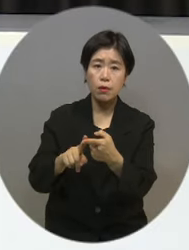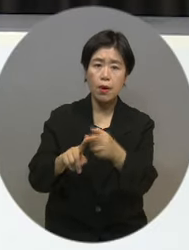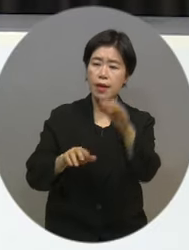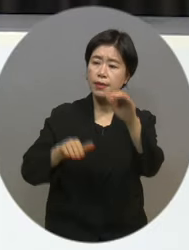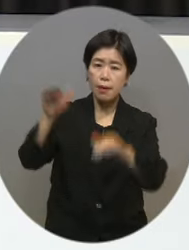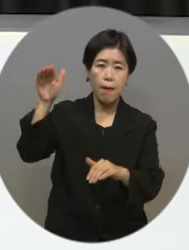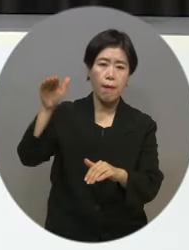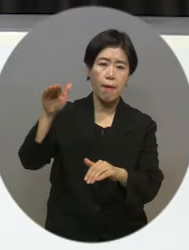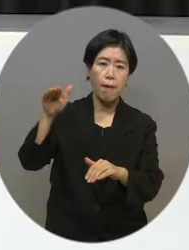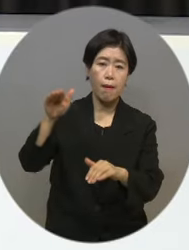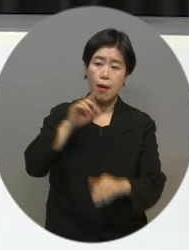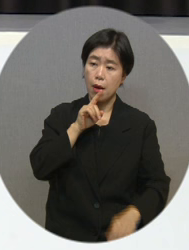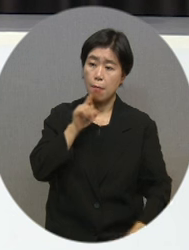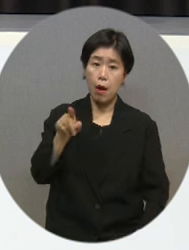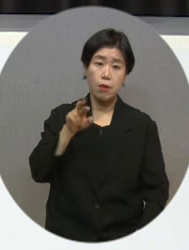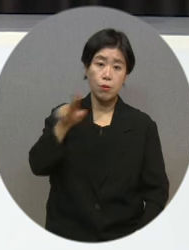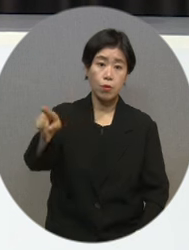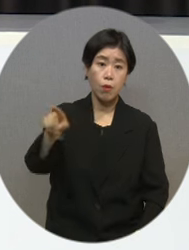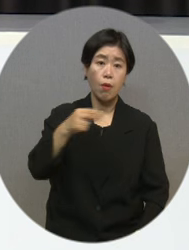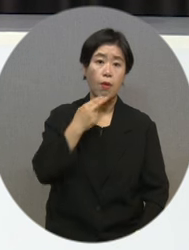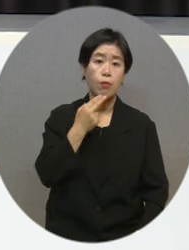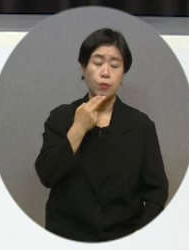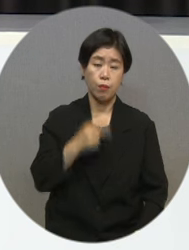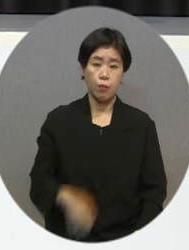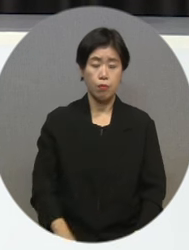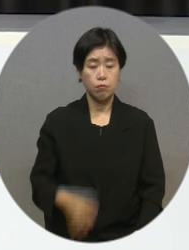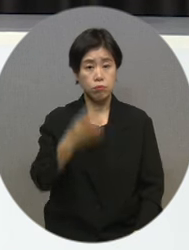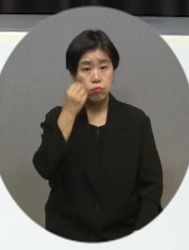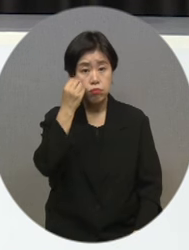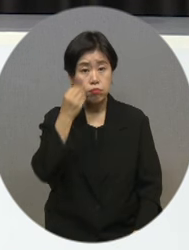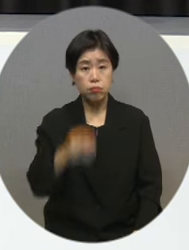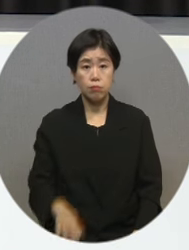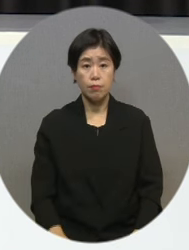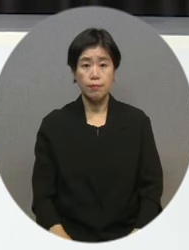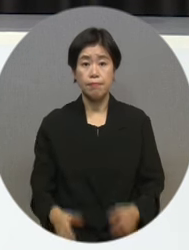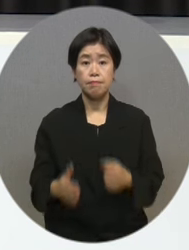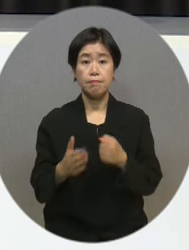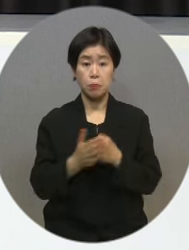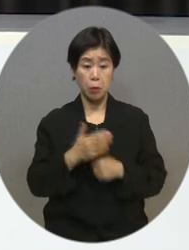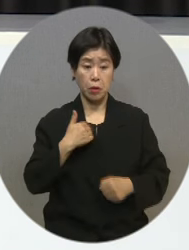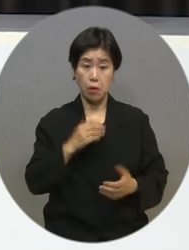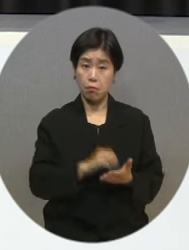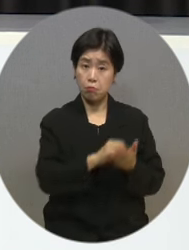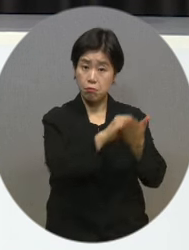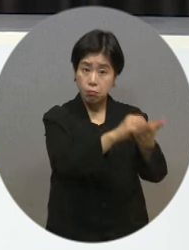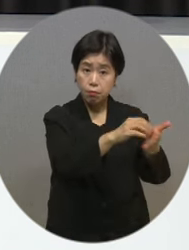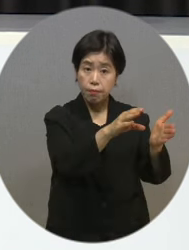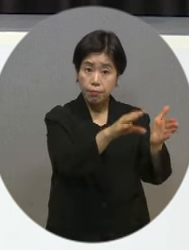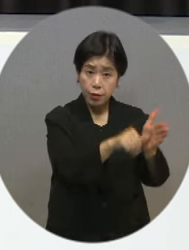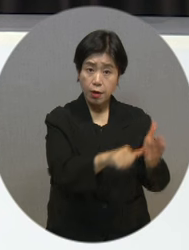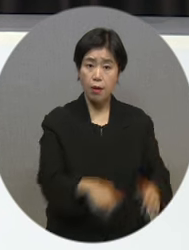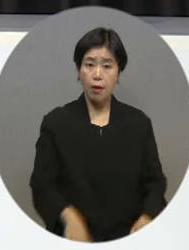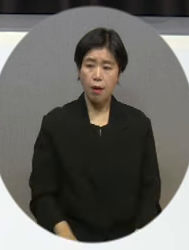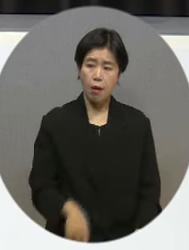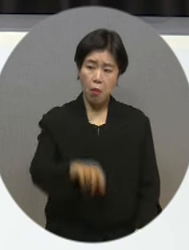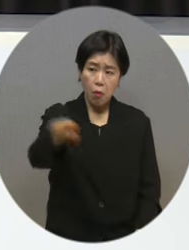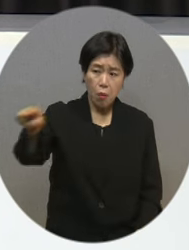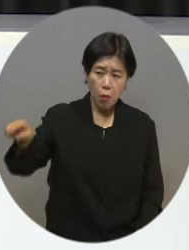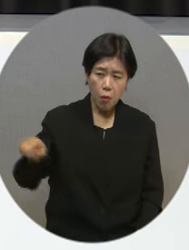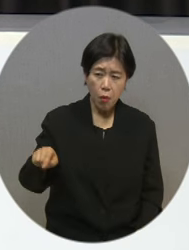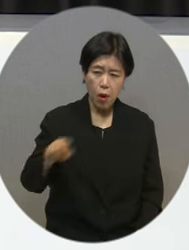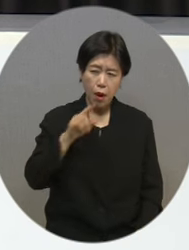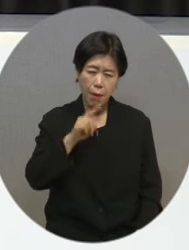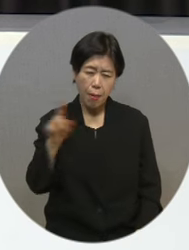이유가 특정 피해자가 없다는 이유였거든요. 네. 근데 제가 그때 막 들어갔을 때그 논의가 되고 있는데 제가